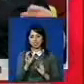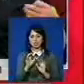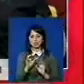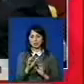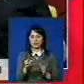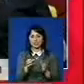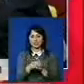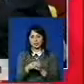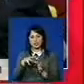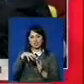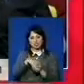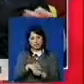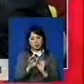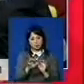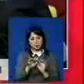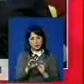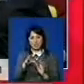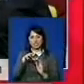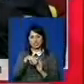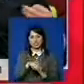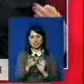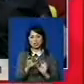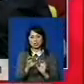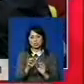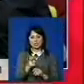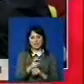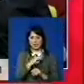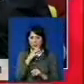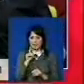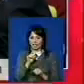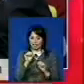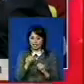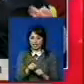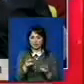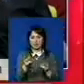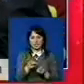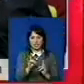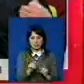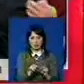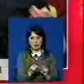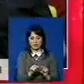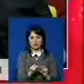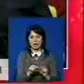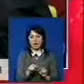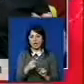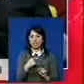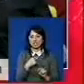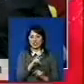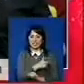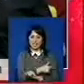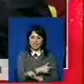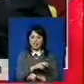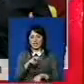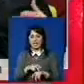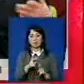ჯგუფი, რომელიც შინზრუნვით იქნება დაკავებული. შინზრუნვისას ძალიან ბევრი რამ შეიძლება დასჭირდეს ბავშვს და ჩვენი ექთანი თუ